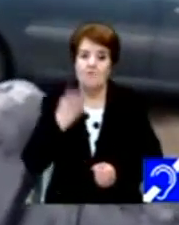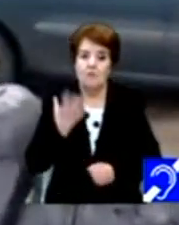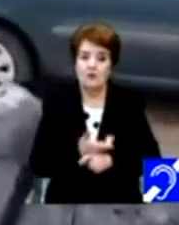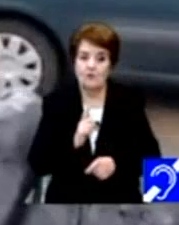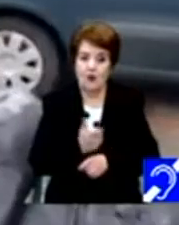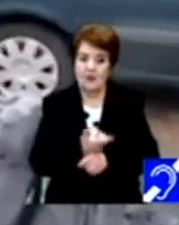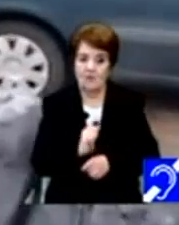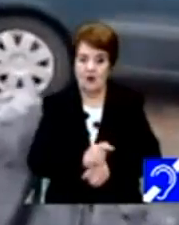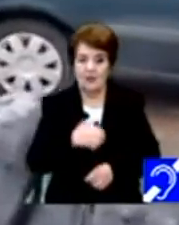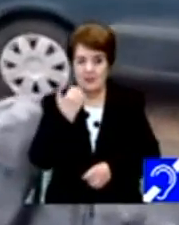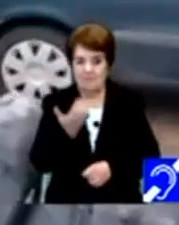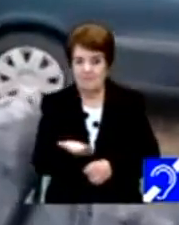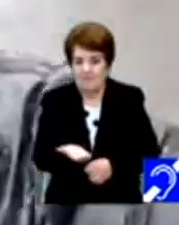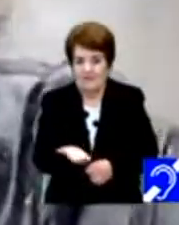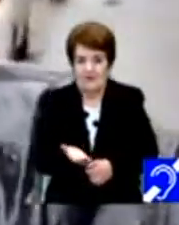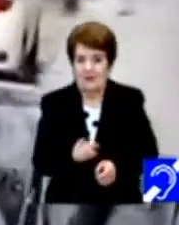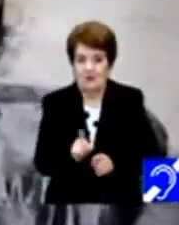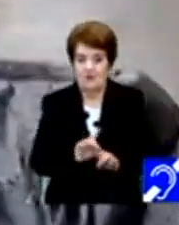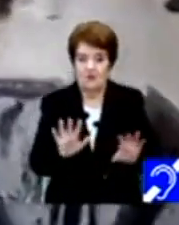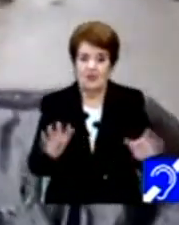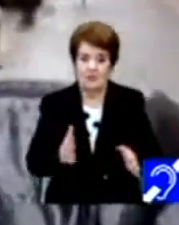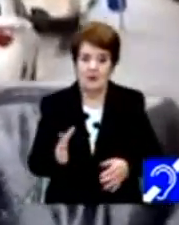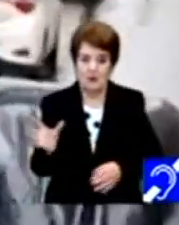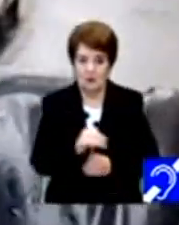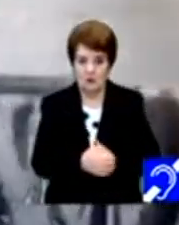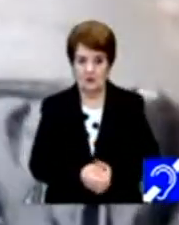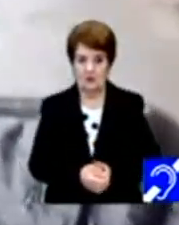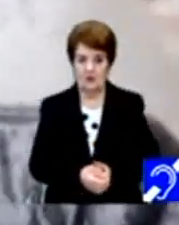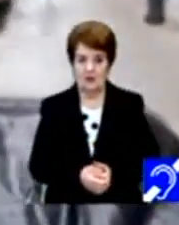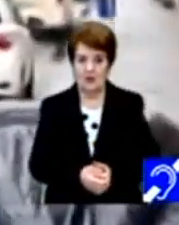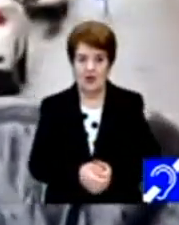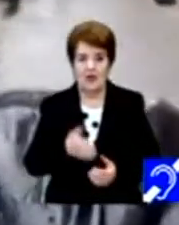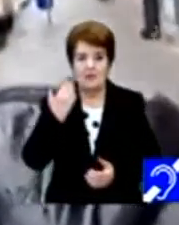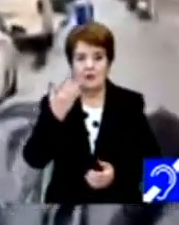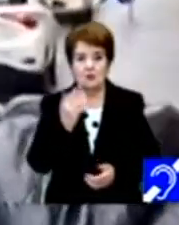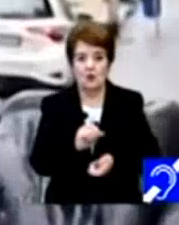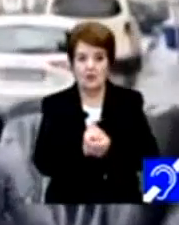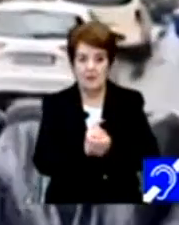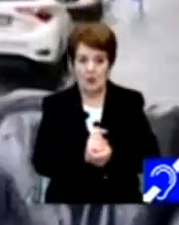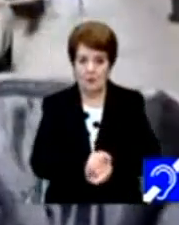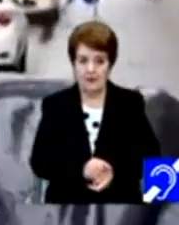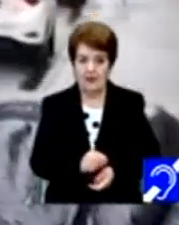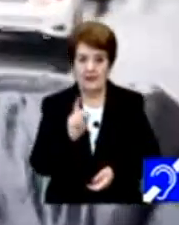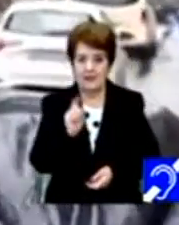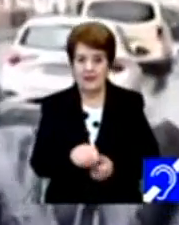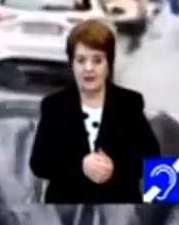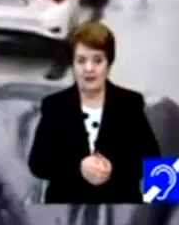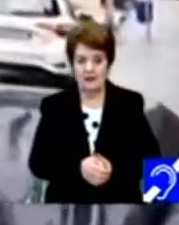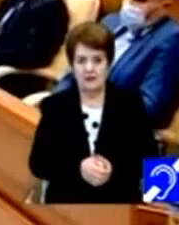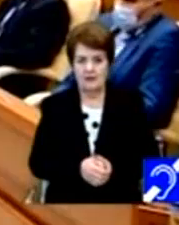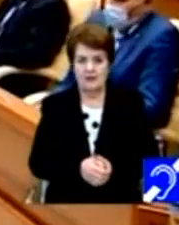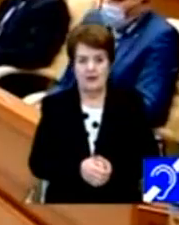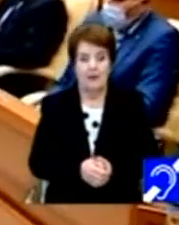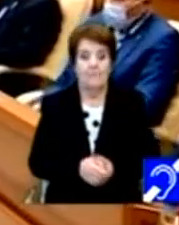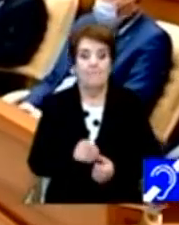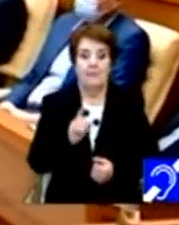foarte și foarte urât, crâncen ceea ce s-a întâmplat. Cu păcătoșii e mai ușor de luptat decât cu falșii îngeri.